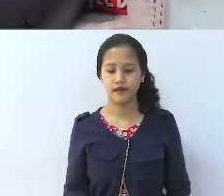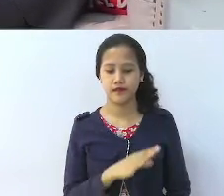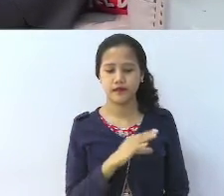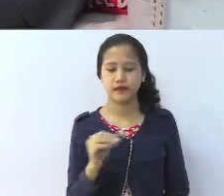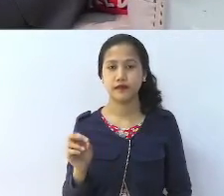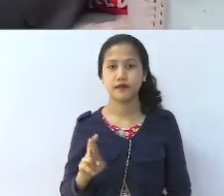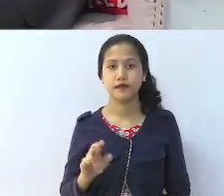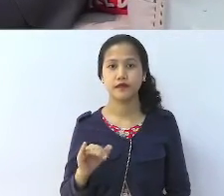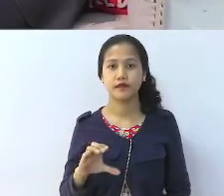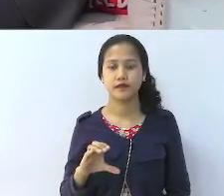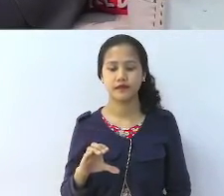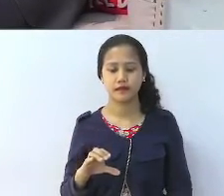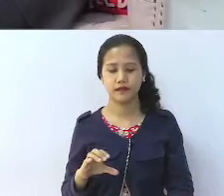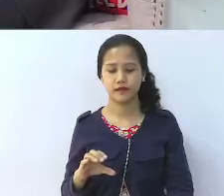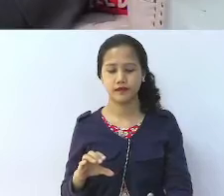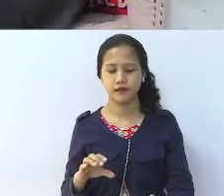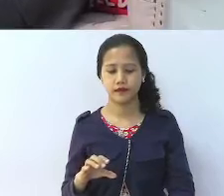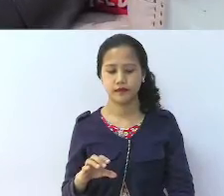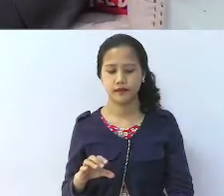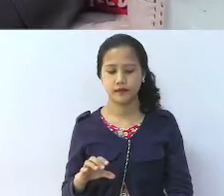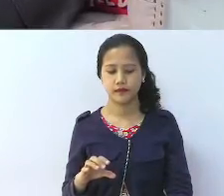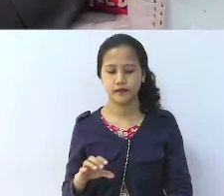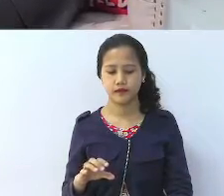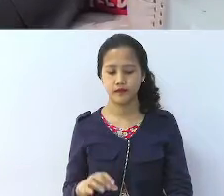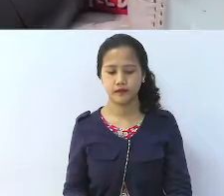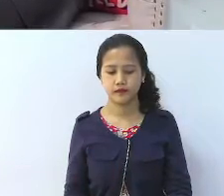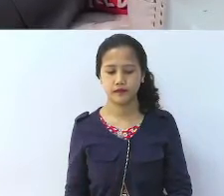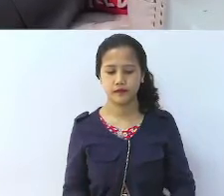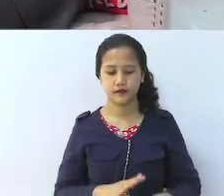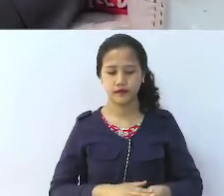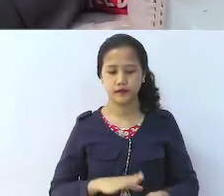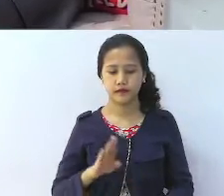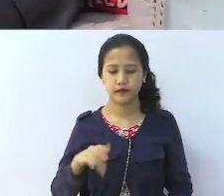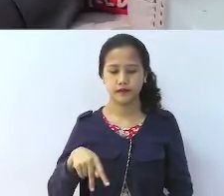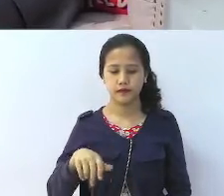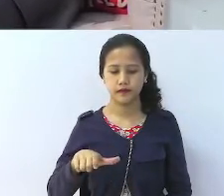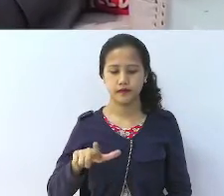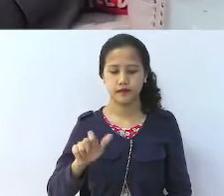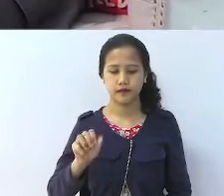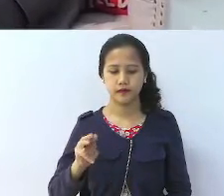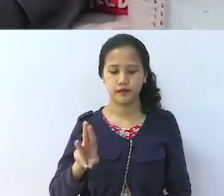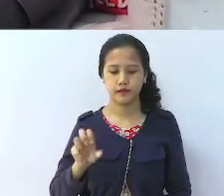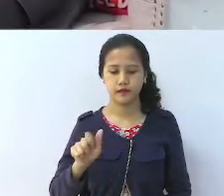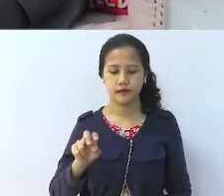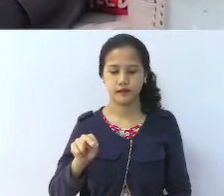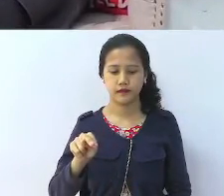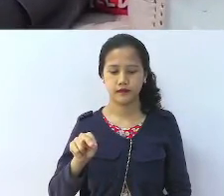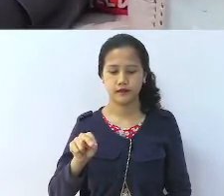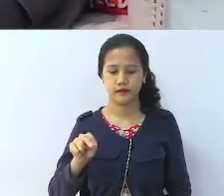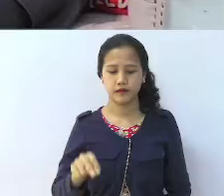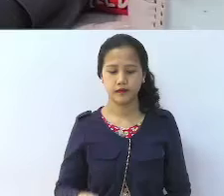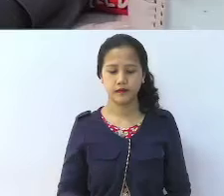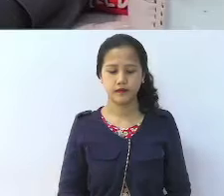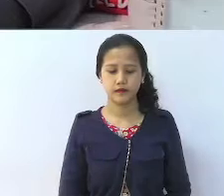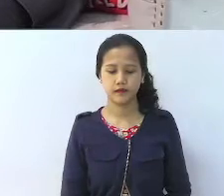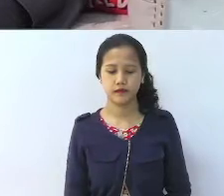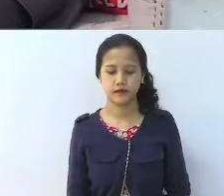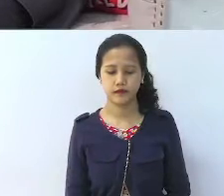Ma'am Fema Jorge, hello po, ma'am. Happy watching po sa inyo po dyan. Alright? Ma'am Cecil Ampig,